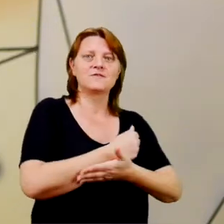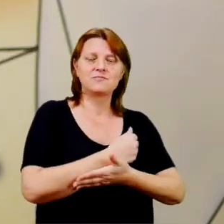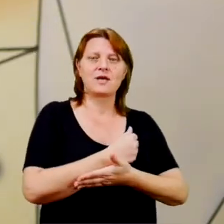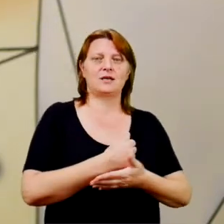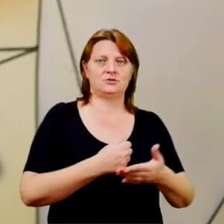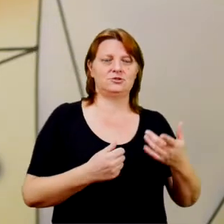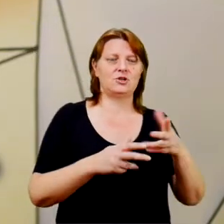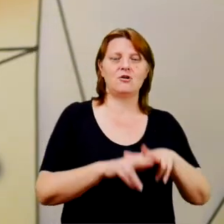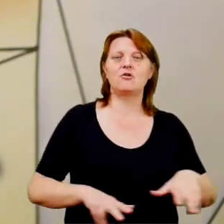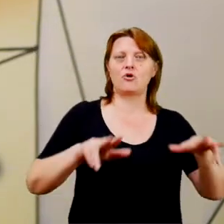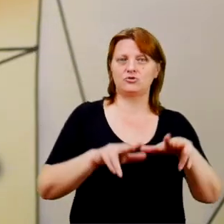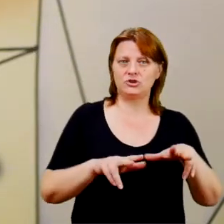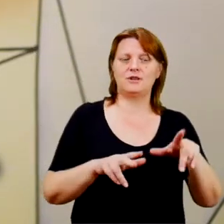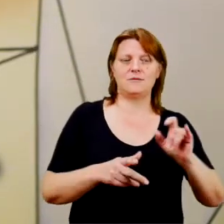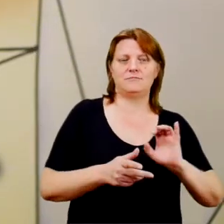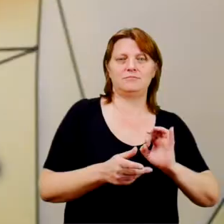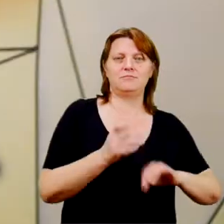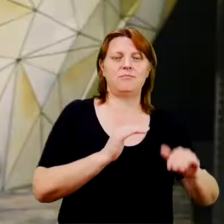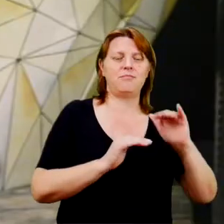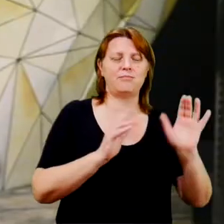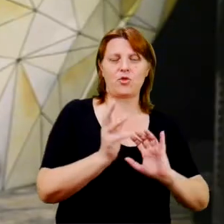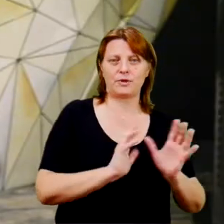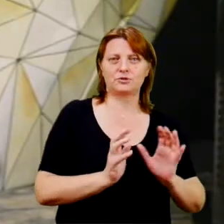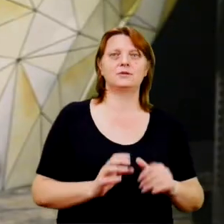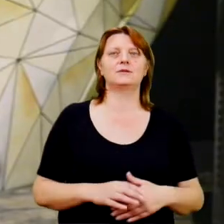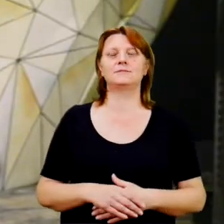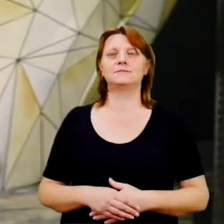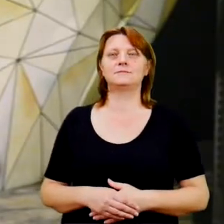wspierać nasze rodziny, naszych podopiecznych.